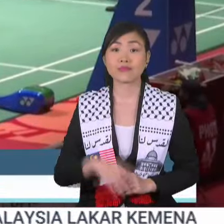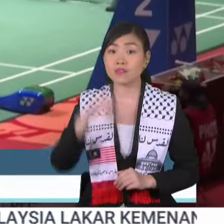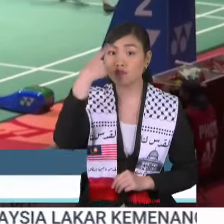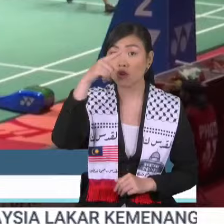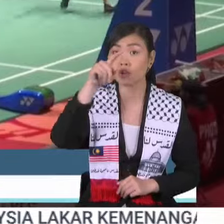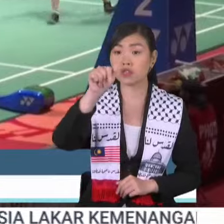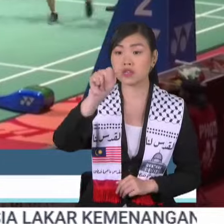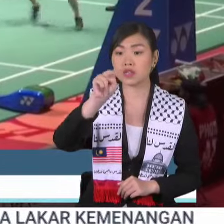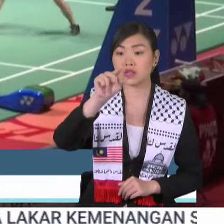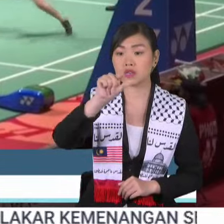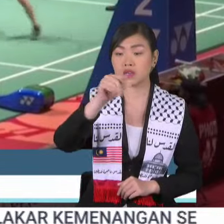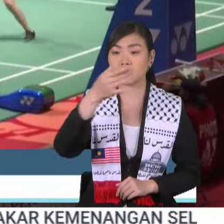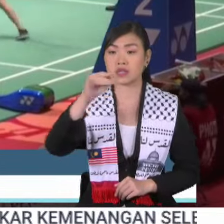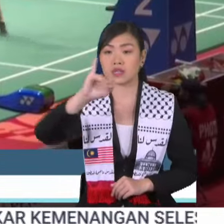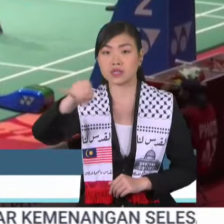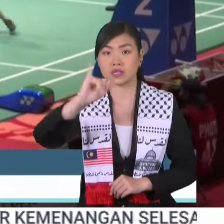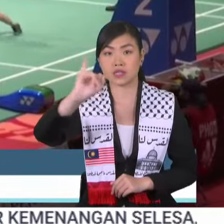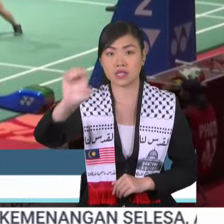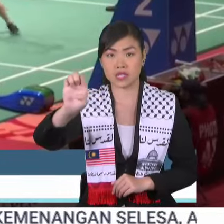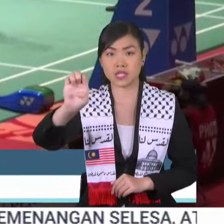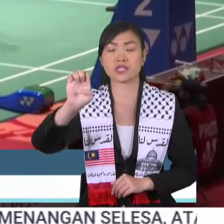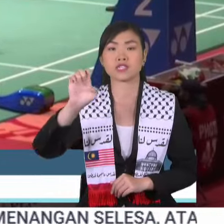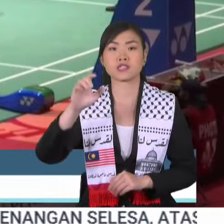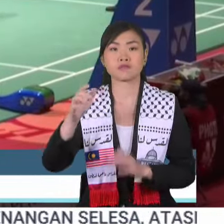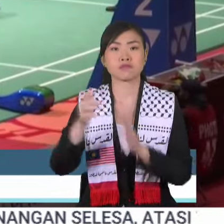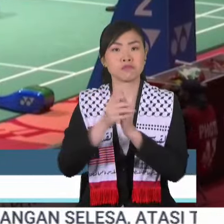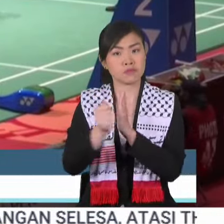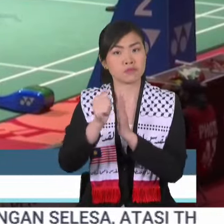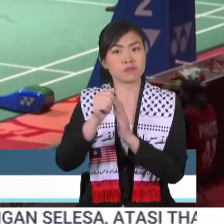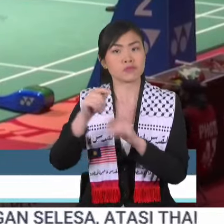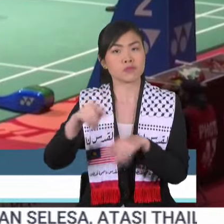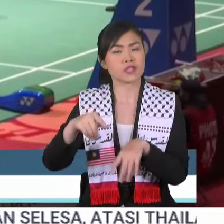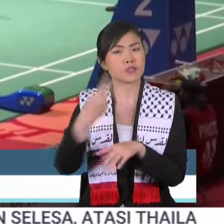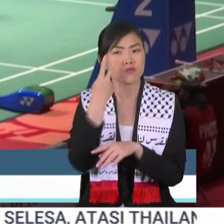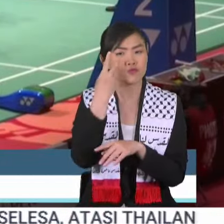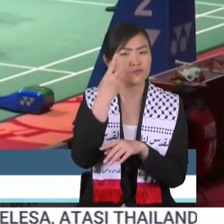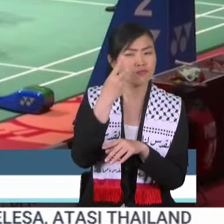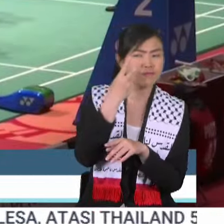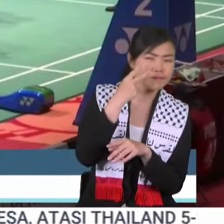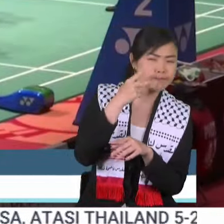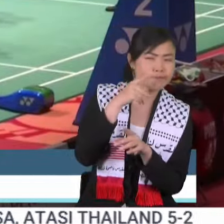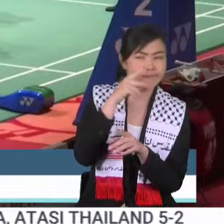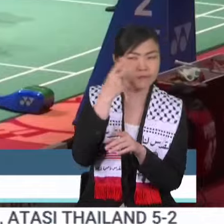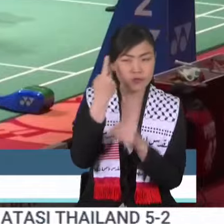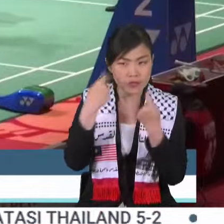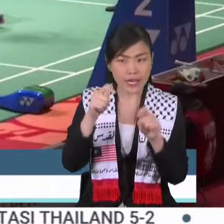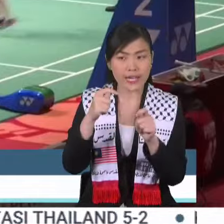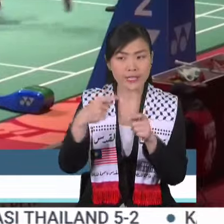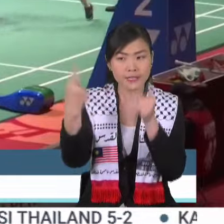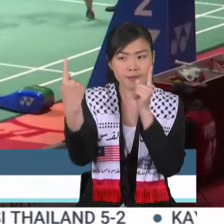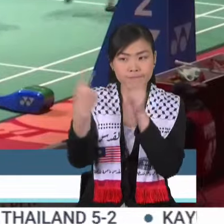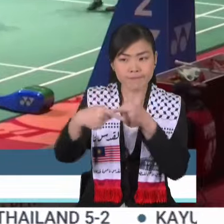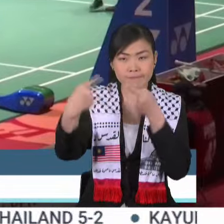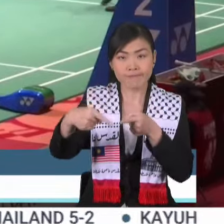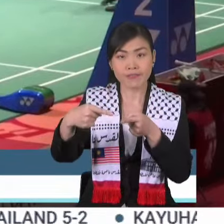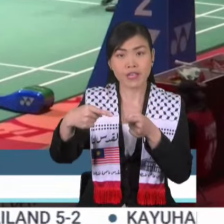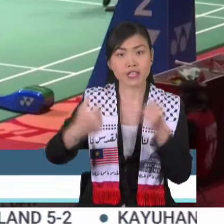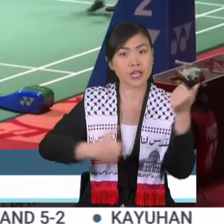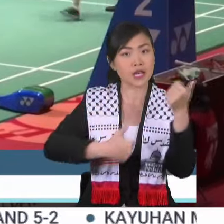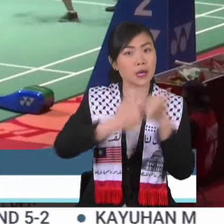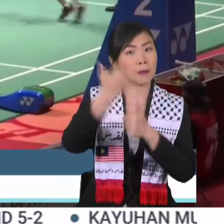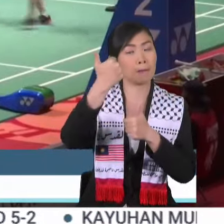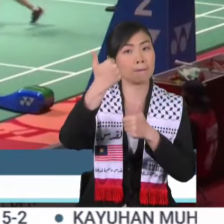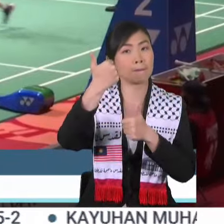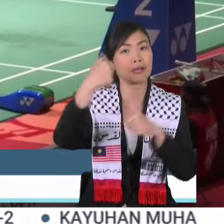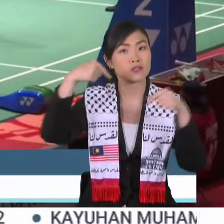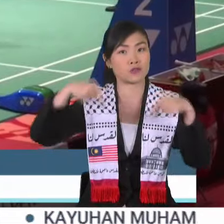Sementara itu, bagi Tang Ji, keupayaan dia dan pasangannya membaca permainan lawan membantu mereka meraih kemenangan dalam